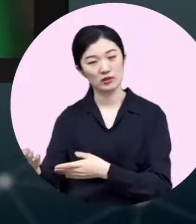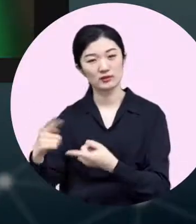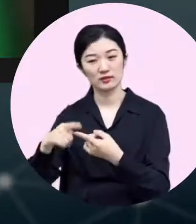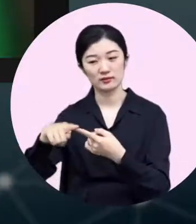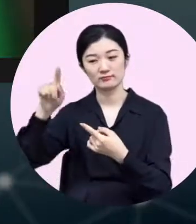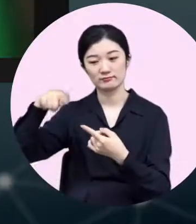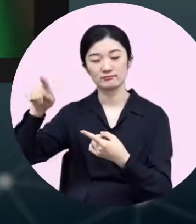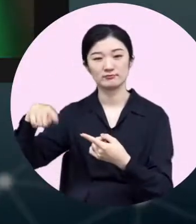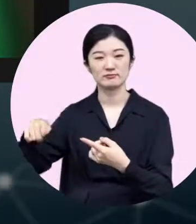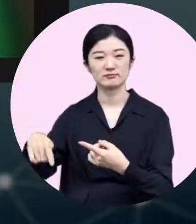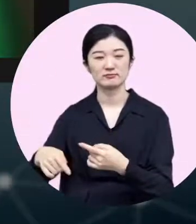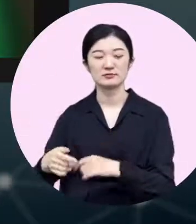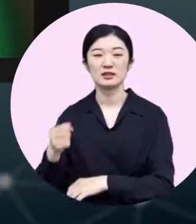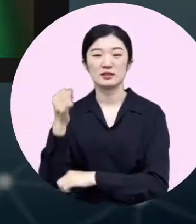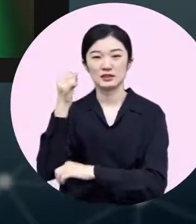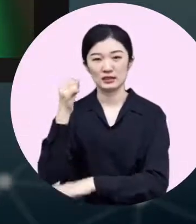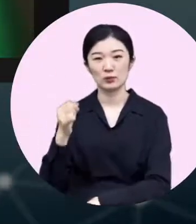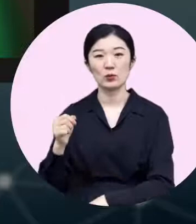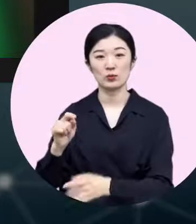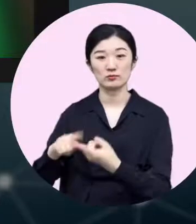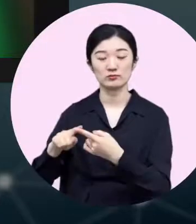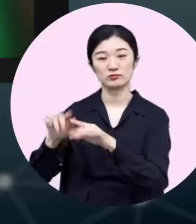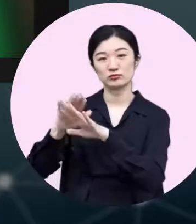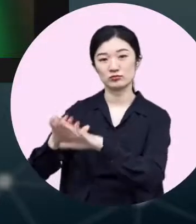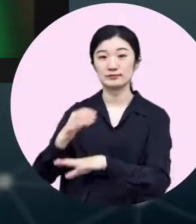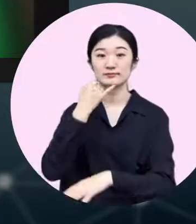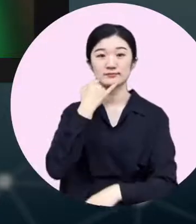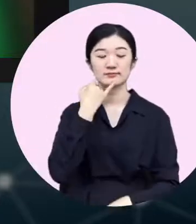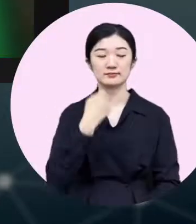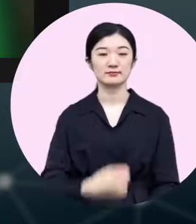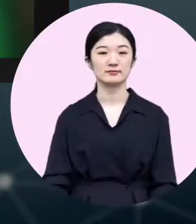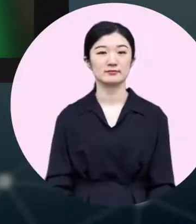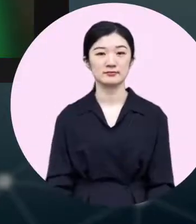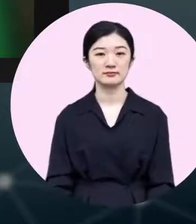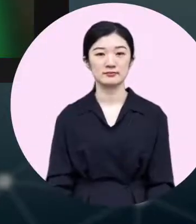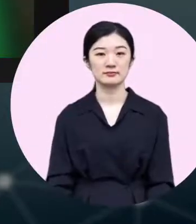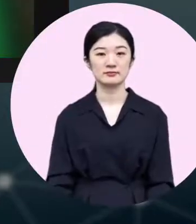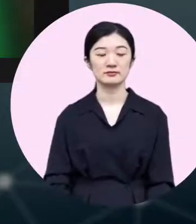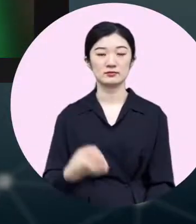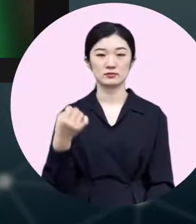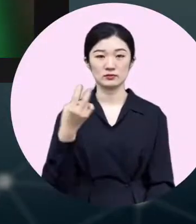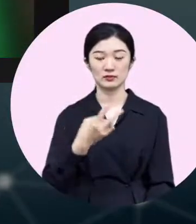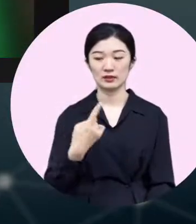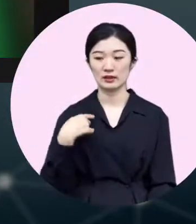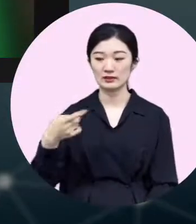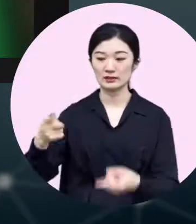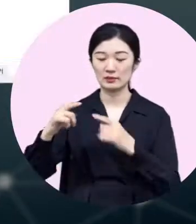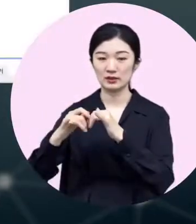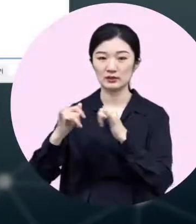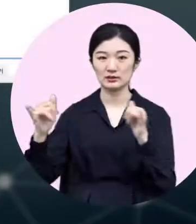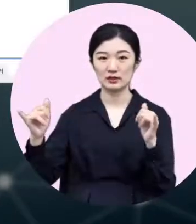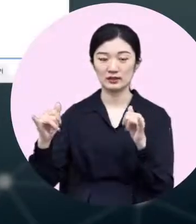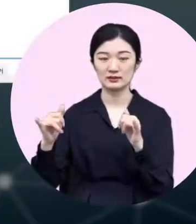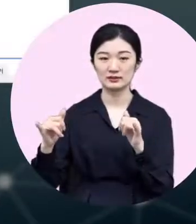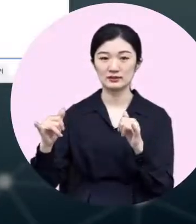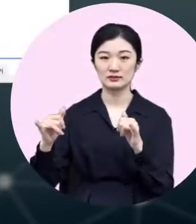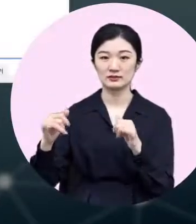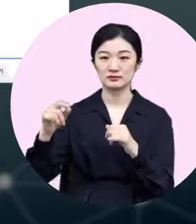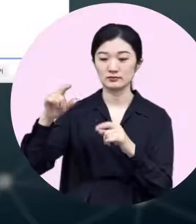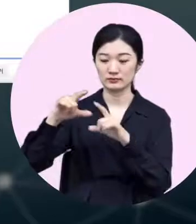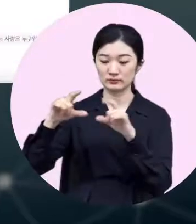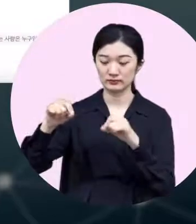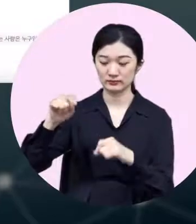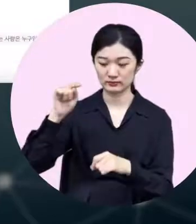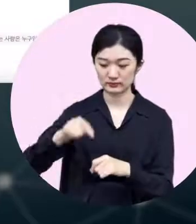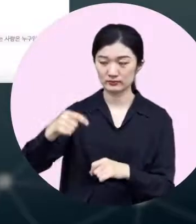겁니다. 뭐 거의 기본 설정으로 두셔도 크게 무리는 없습니다. 그 다음에 참가자랑 채팅 버튼을 한 번씩 눌러주세요. 참가자